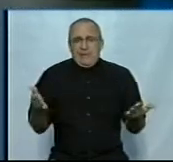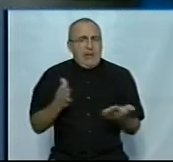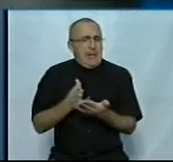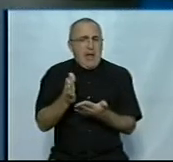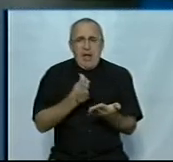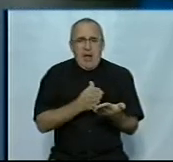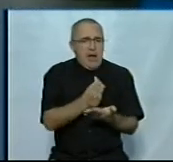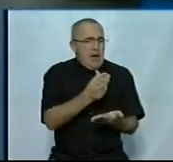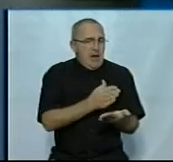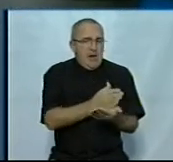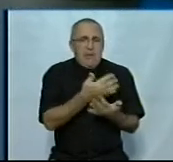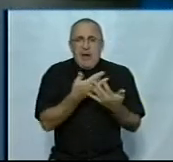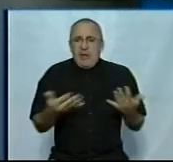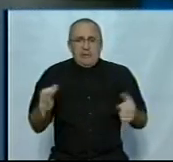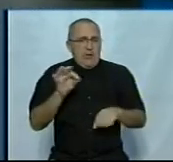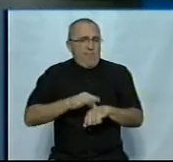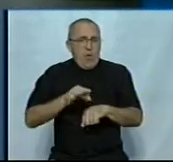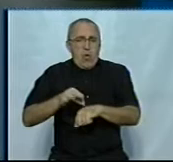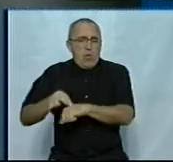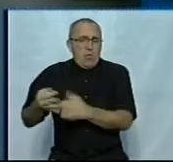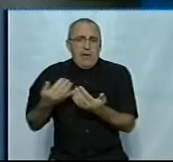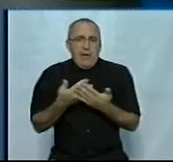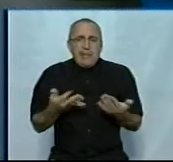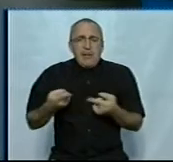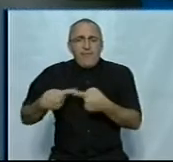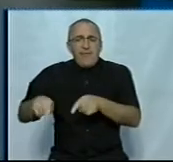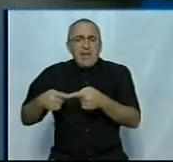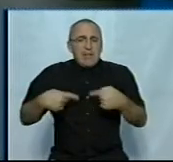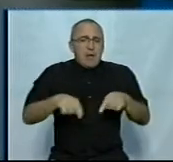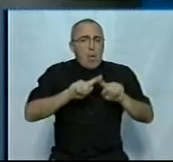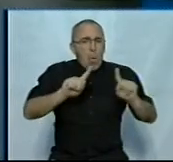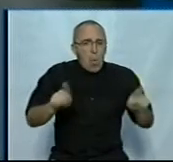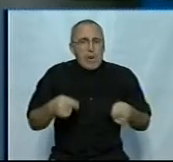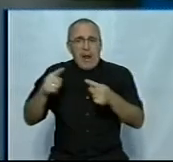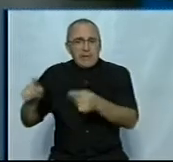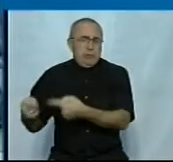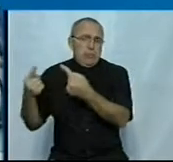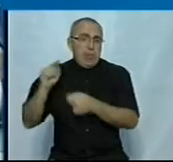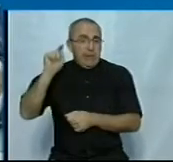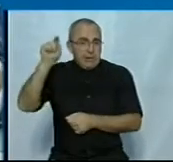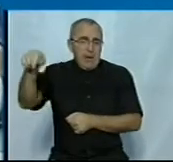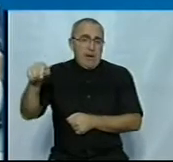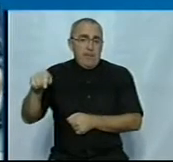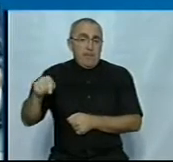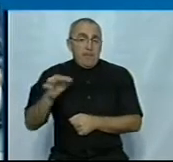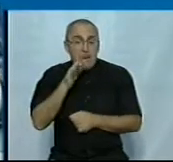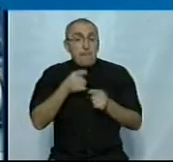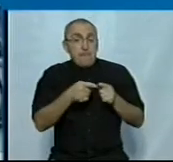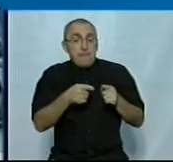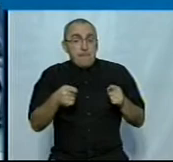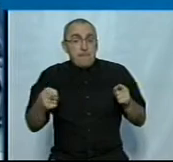напрямків, різними хворобами, різні відділення організувати там. І певний